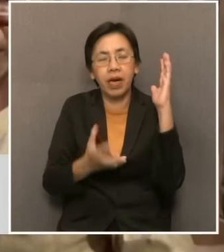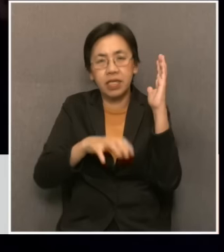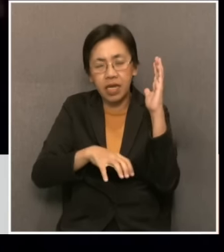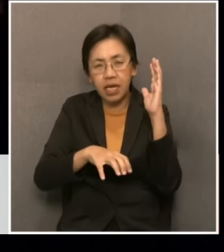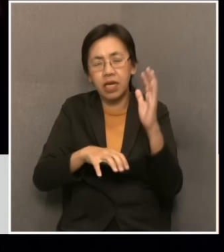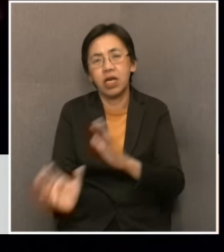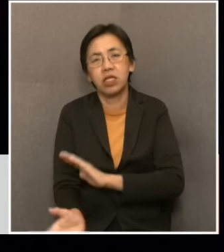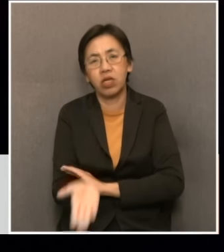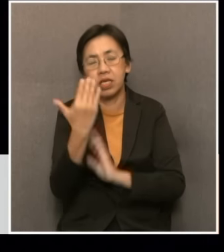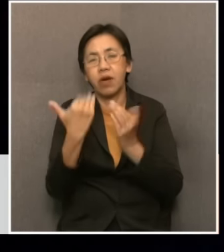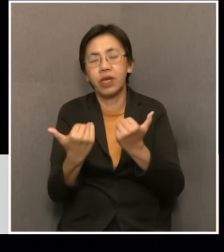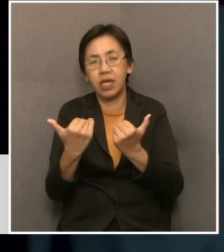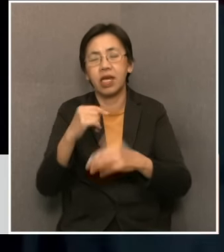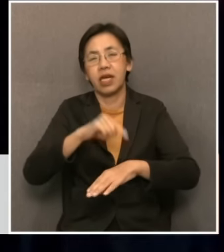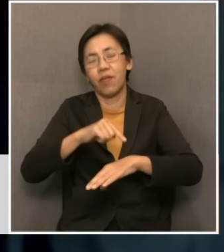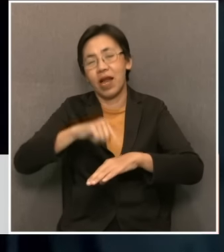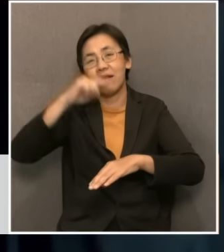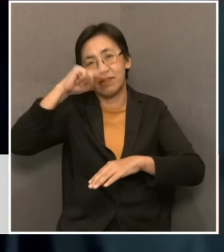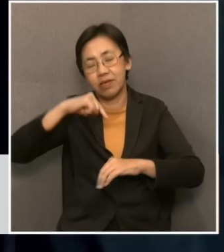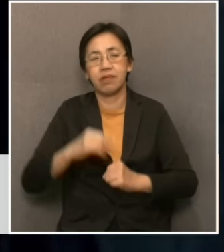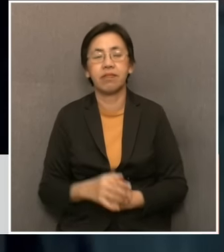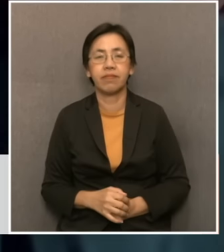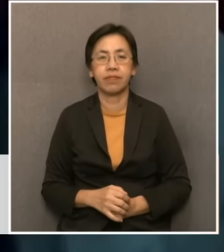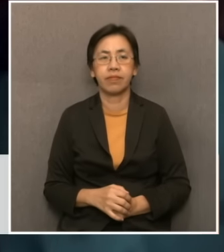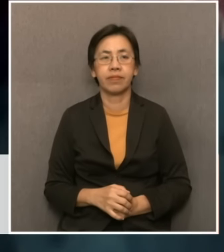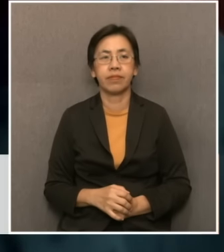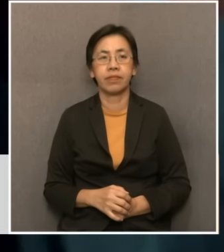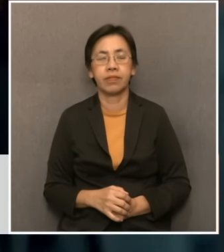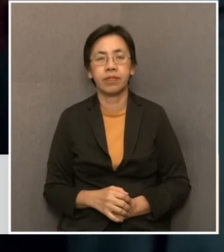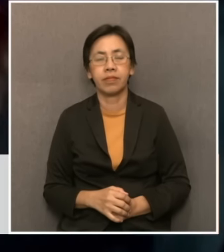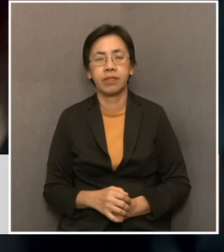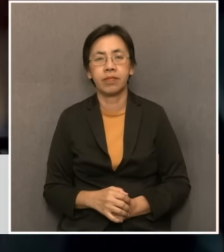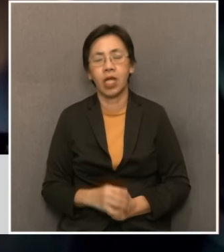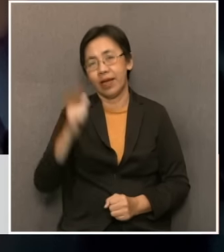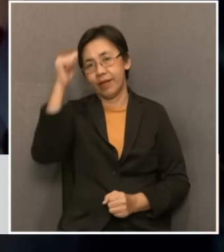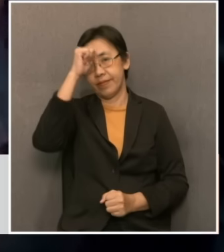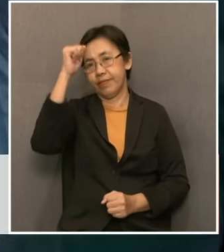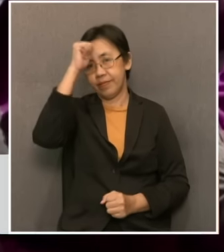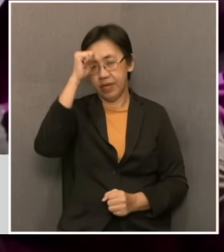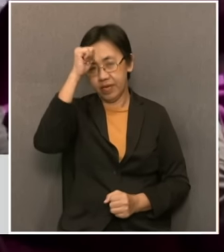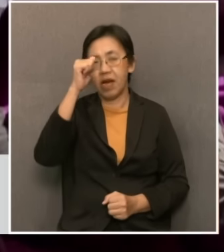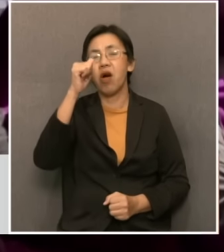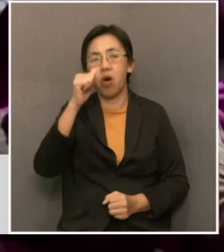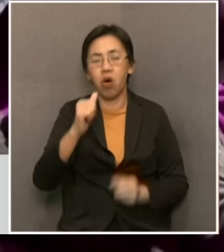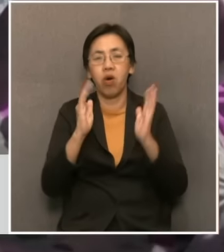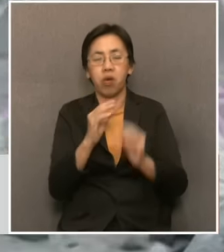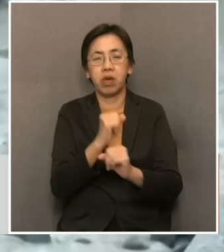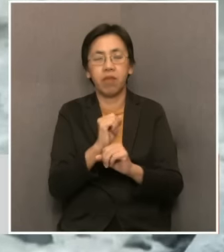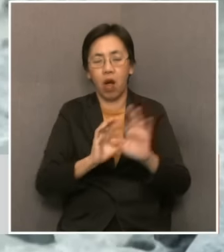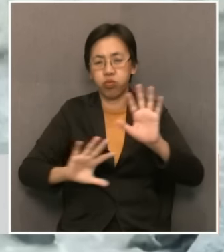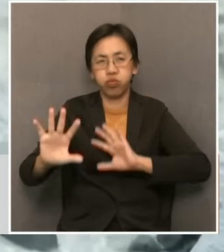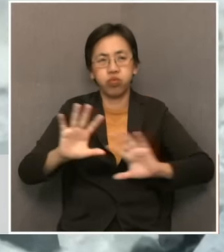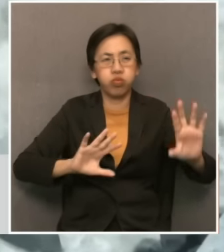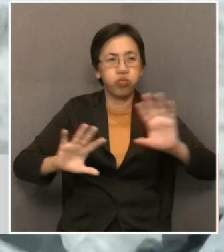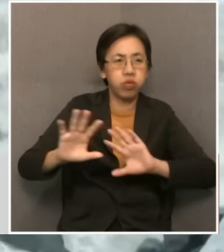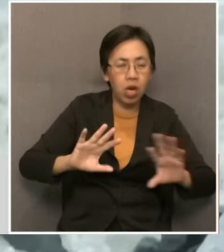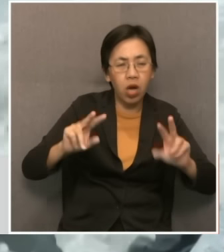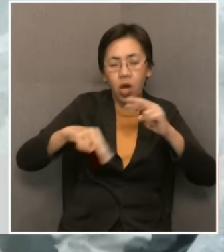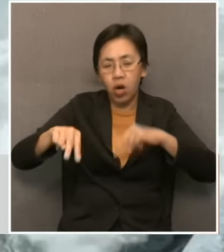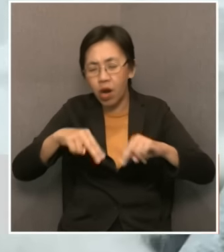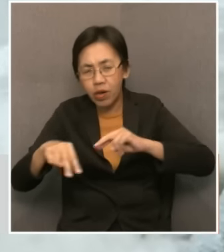เช้ามืดวันนี้ตามเวลาในไทยค่ะส่วนทางด้านอินดียมีการกระจายกำลังเจ้าหน้าที่บรรเทาภัยพิบัติลง